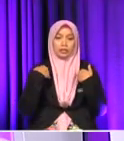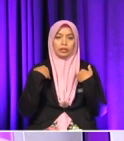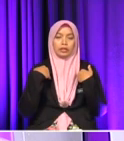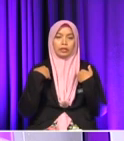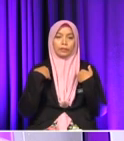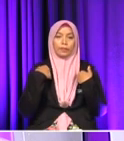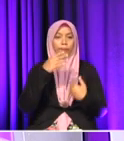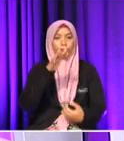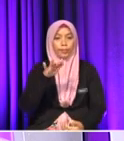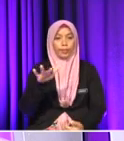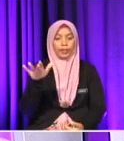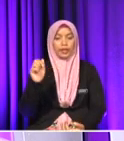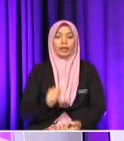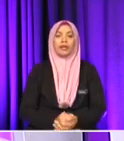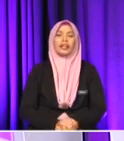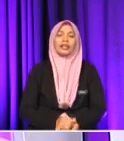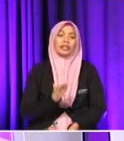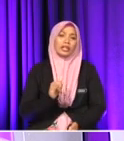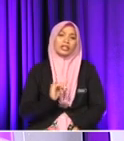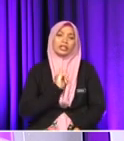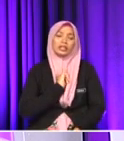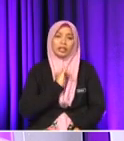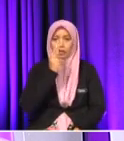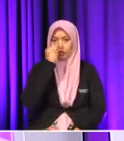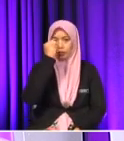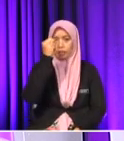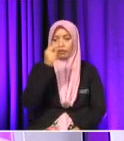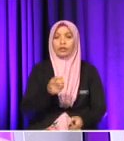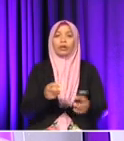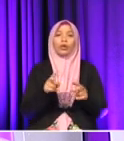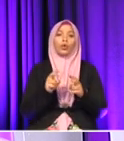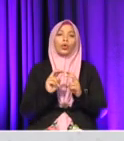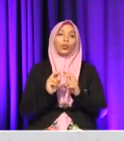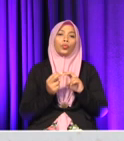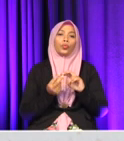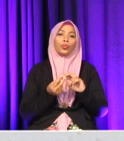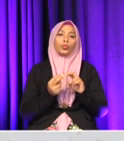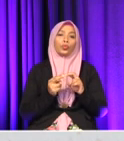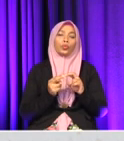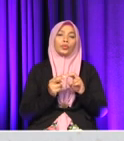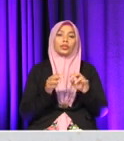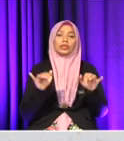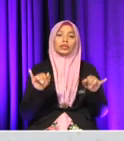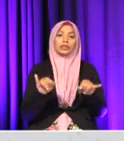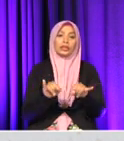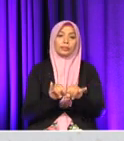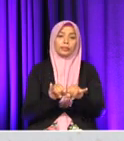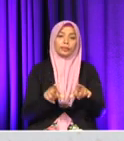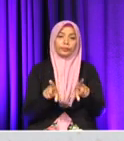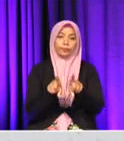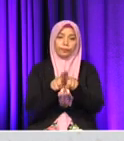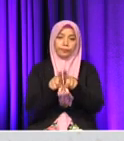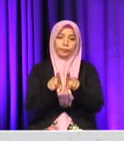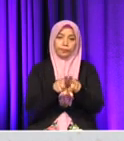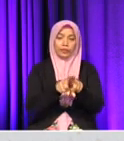dan yang saya nampak hurufnya sama di sana seperti n dan m untuk Michael mungkin